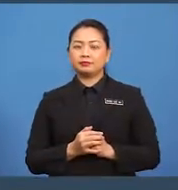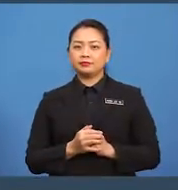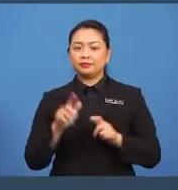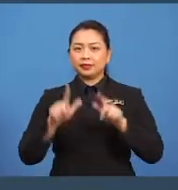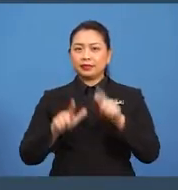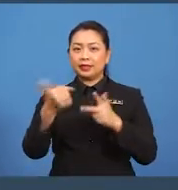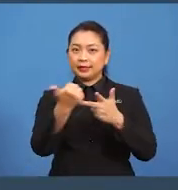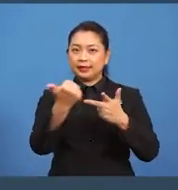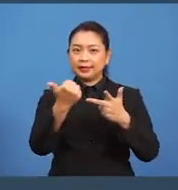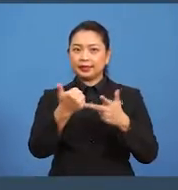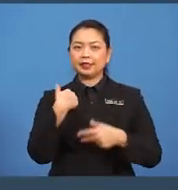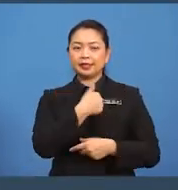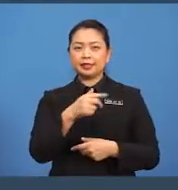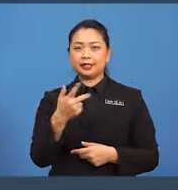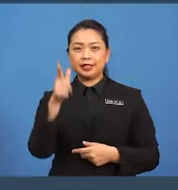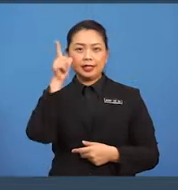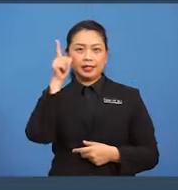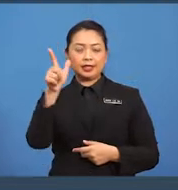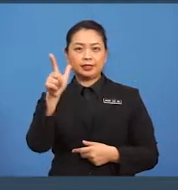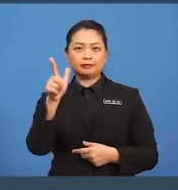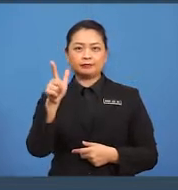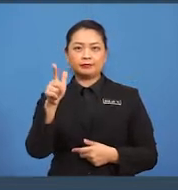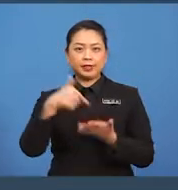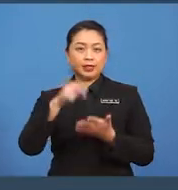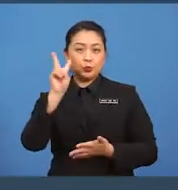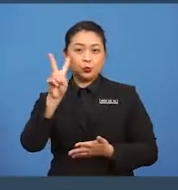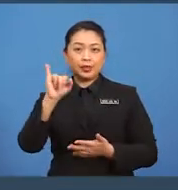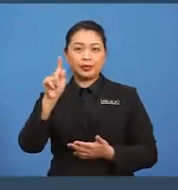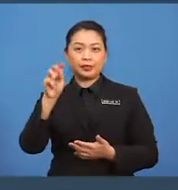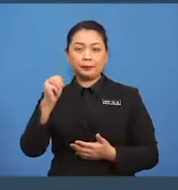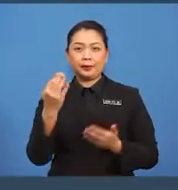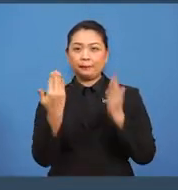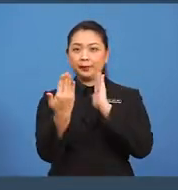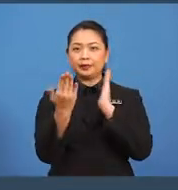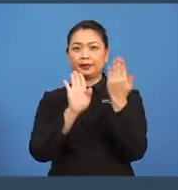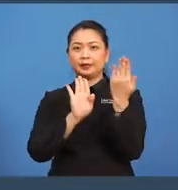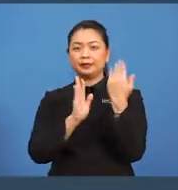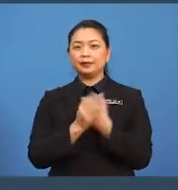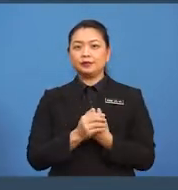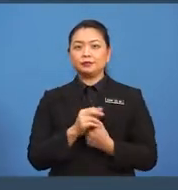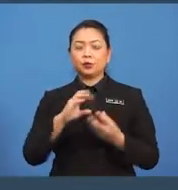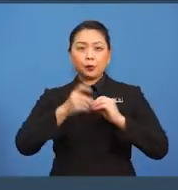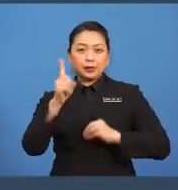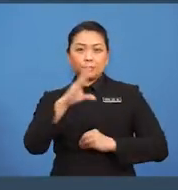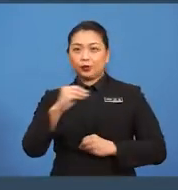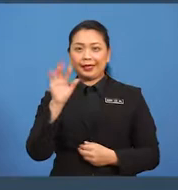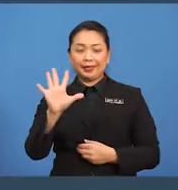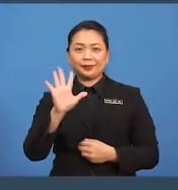ketiga, kita lihat dua item seterusnya. Bandingkan nombor 1 dengan nombor